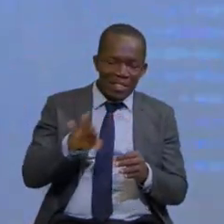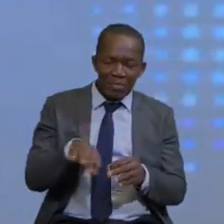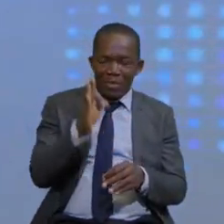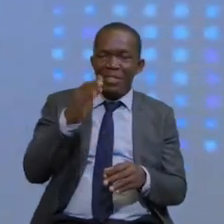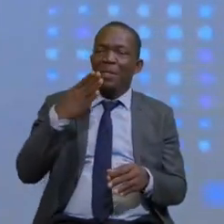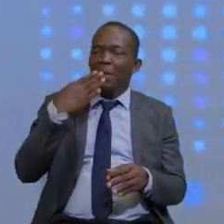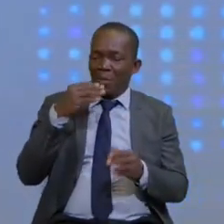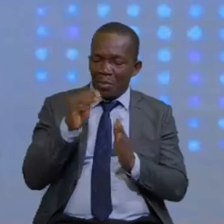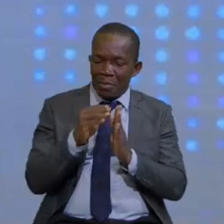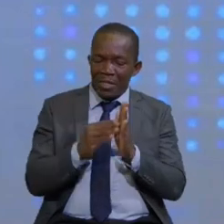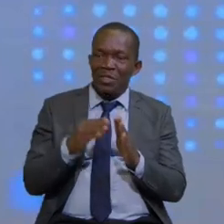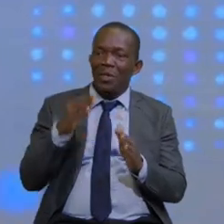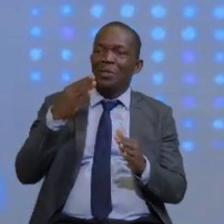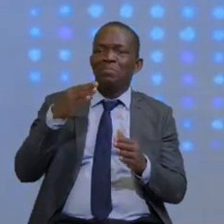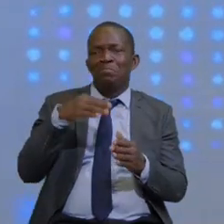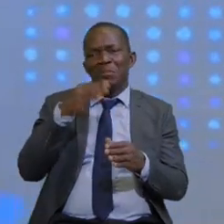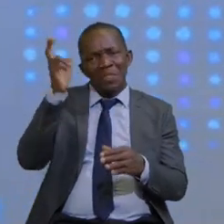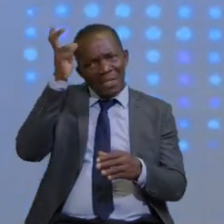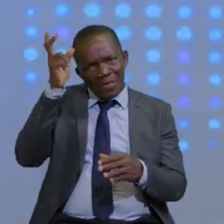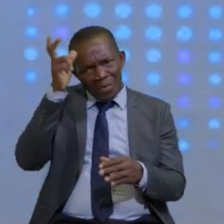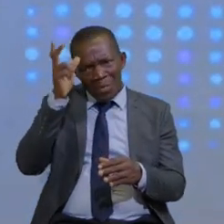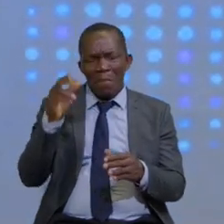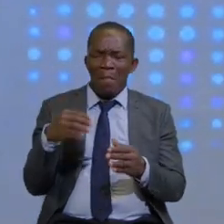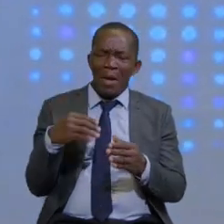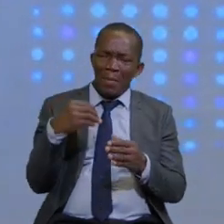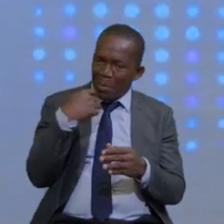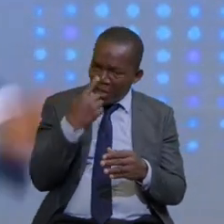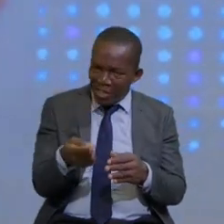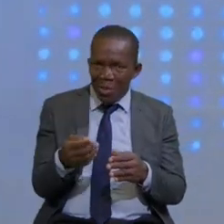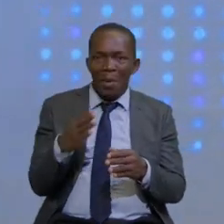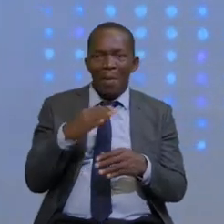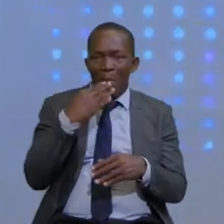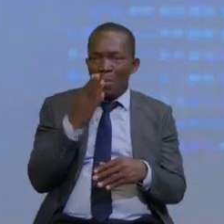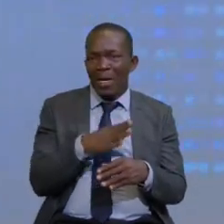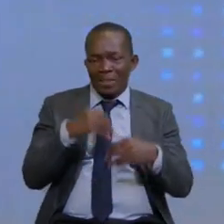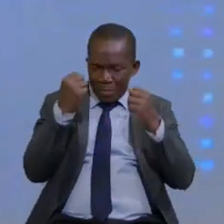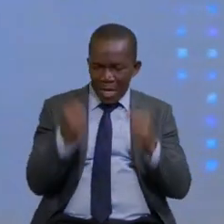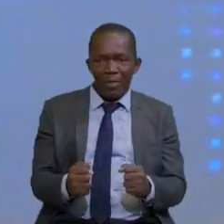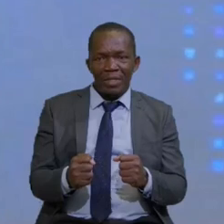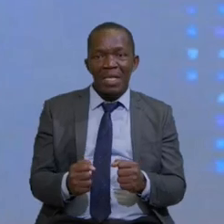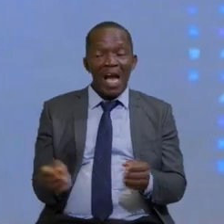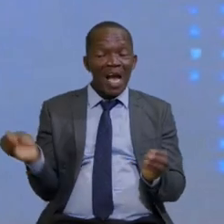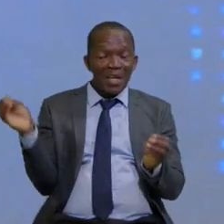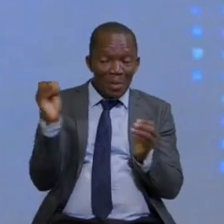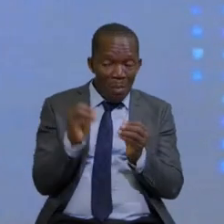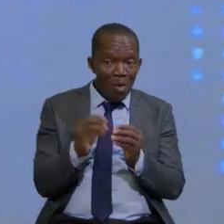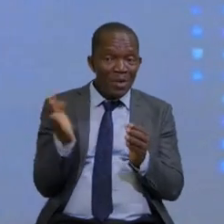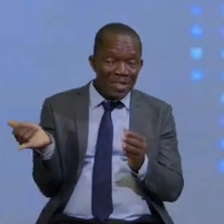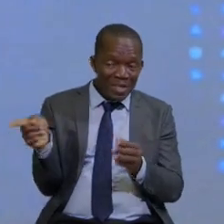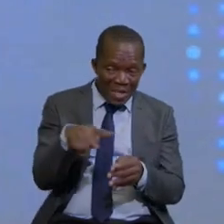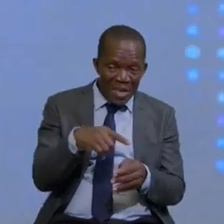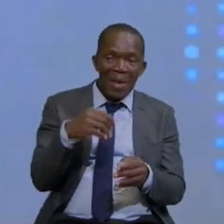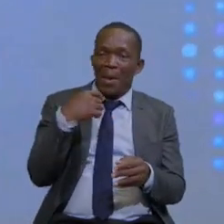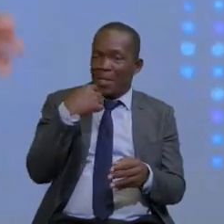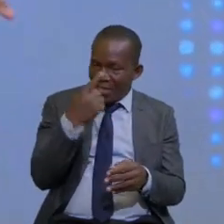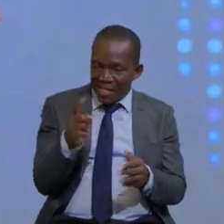les principautés, les puissances. Et plus ils le font, plus ils ont peur. Et plus ils perdent le